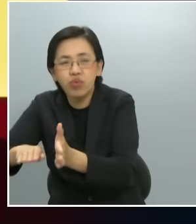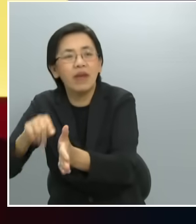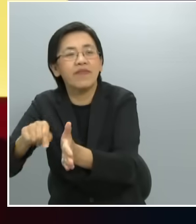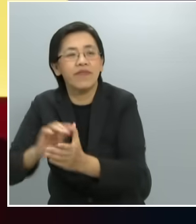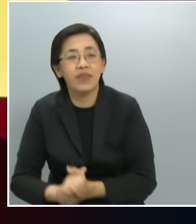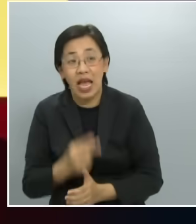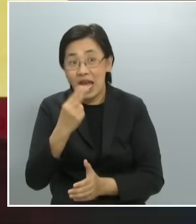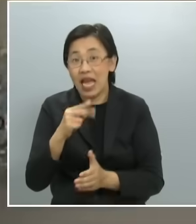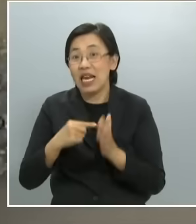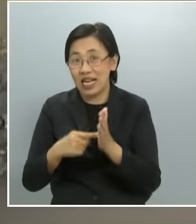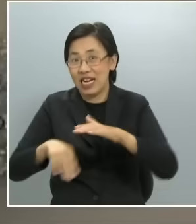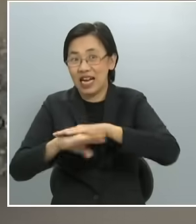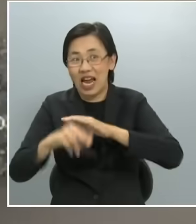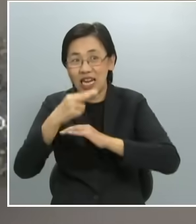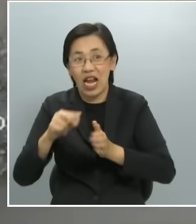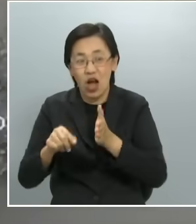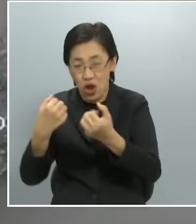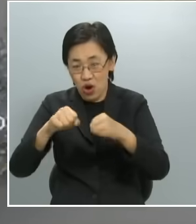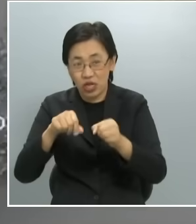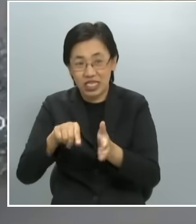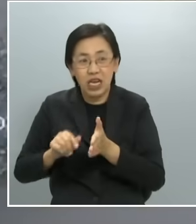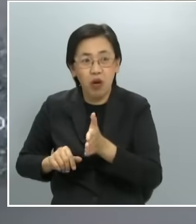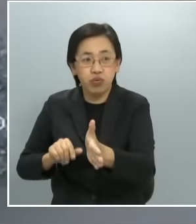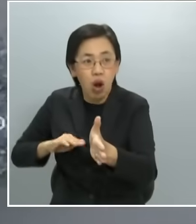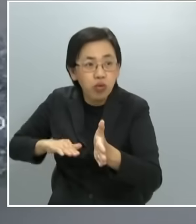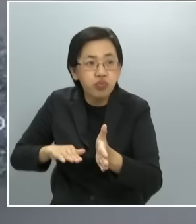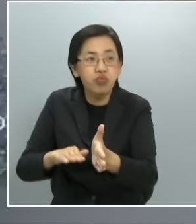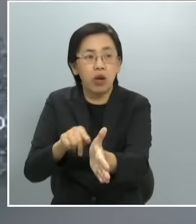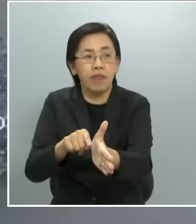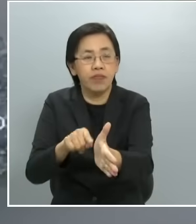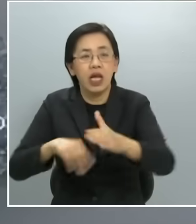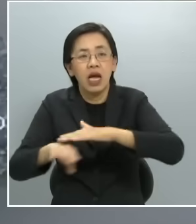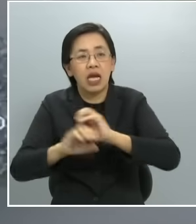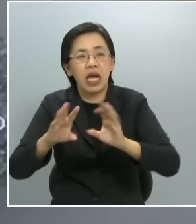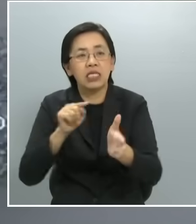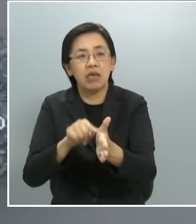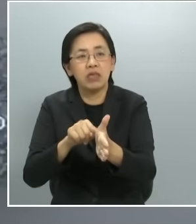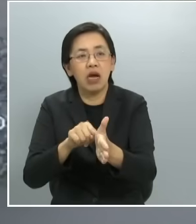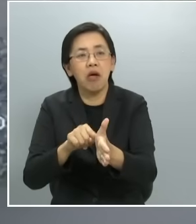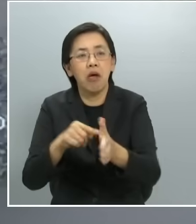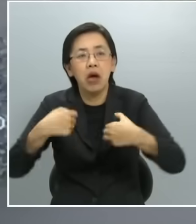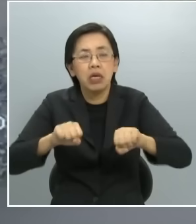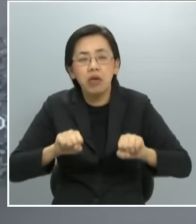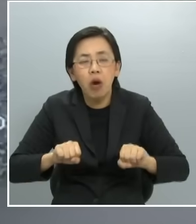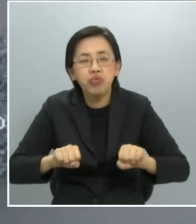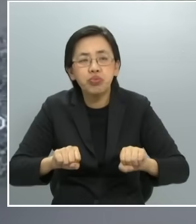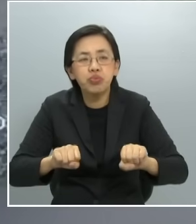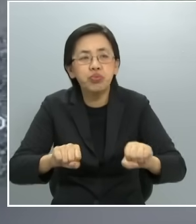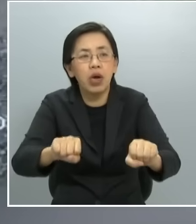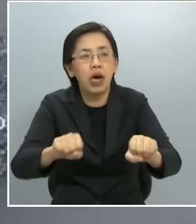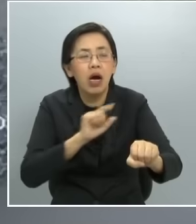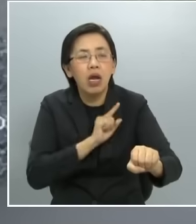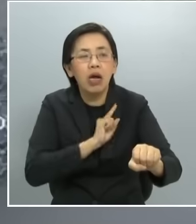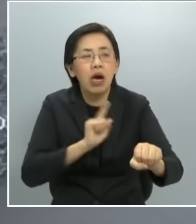ภาพที่เราเห็นก่อนหน้านี้นะคะใช่ครับมีภาพจากกล้องวงจรปิดก็คือชัดเจนครับว่าขี่มอเตอร์ไซค์ทำหน้าที่